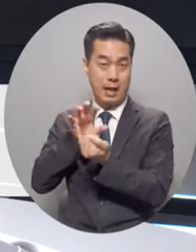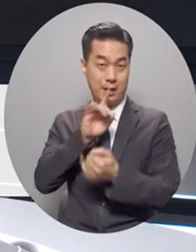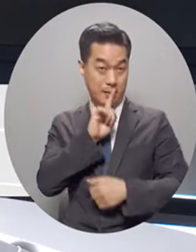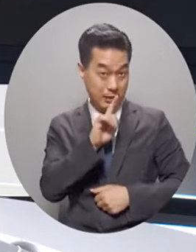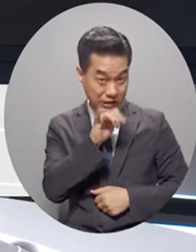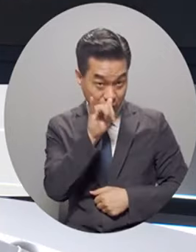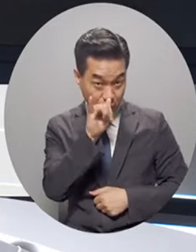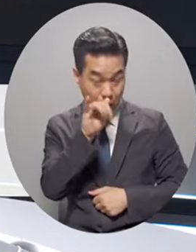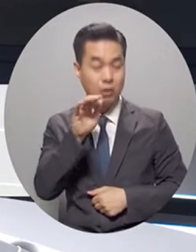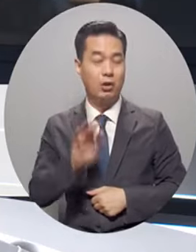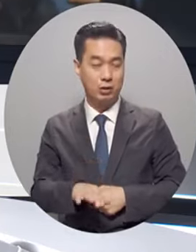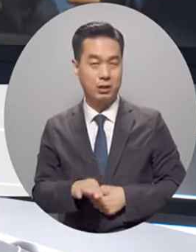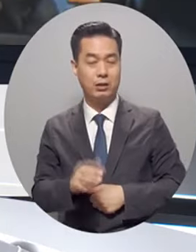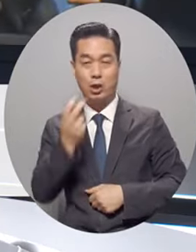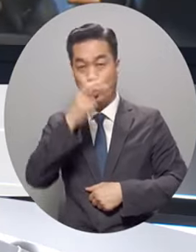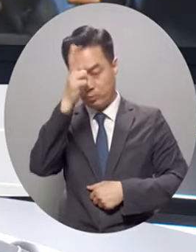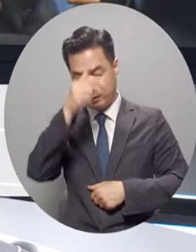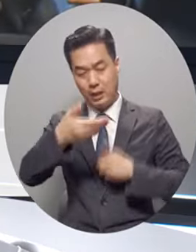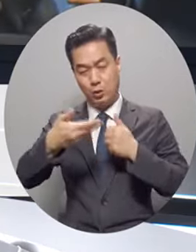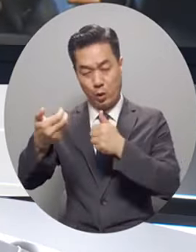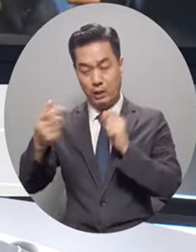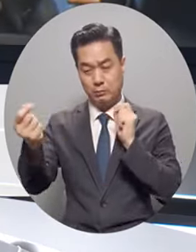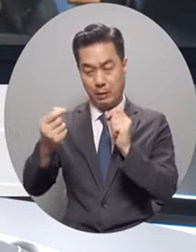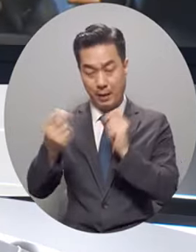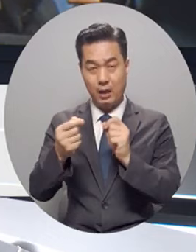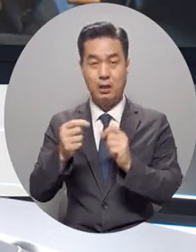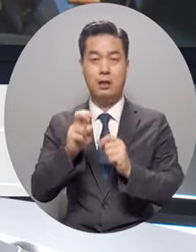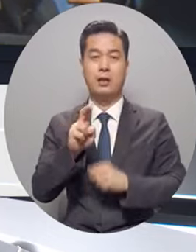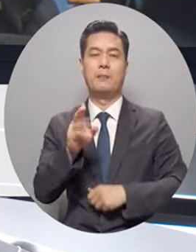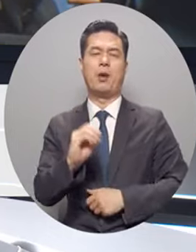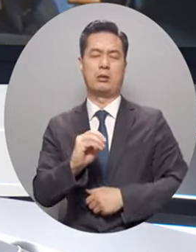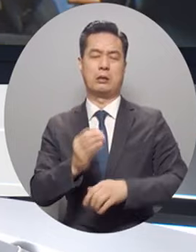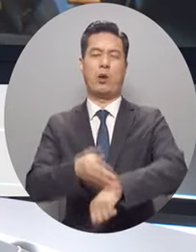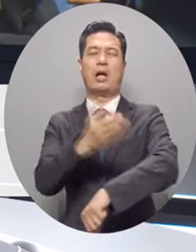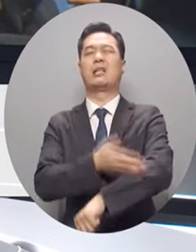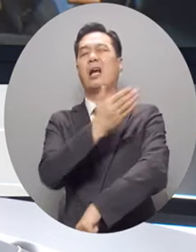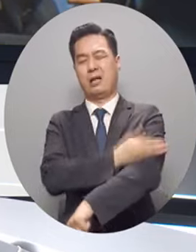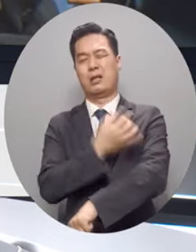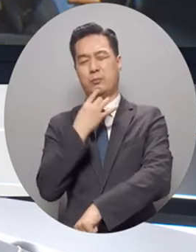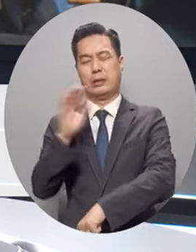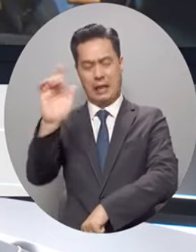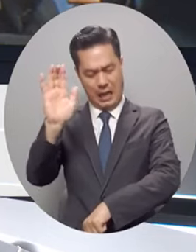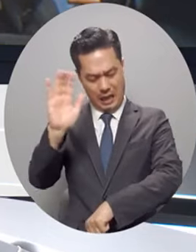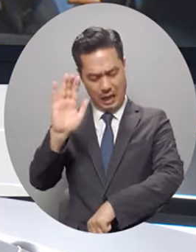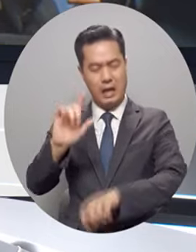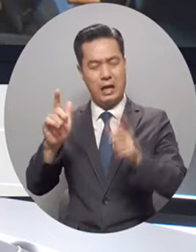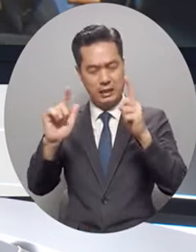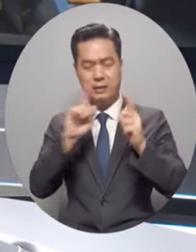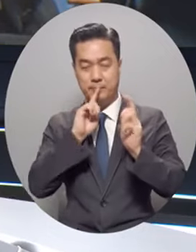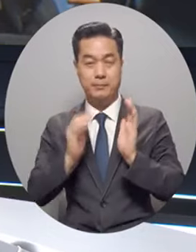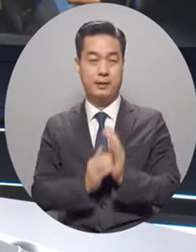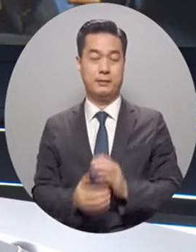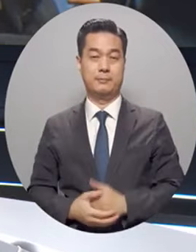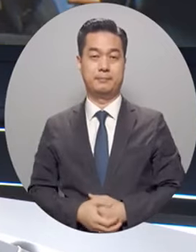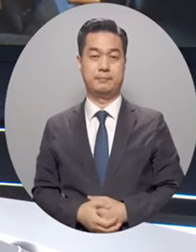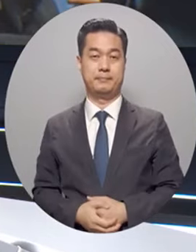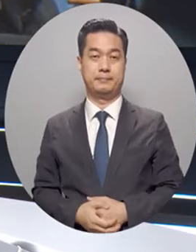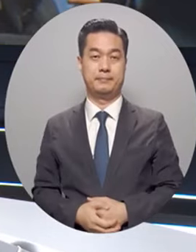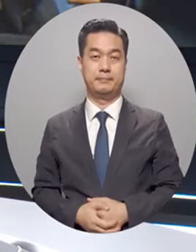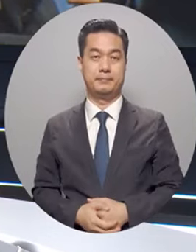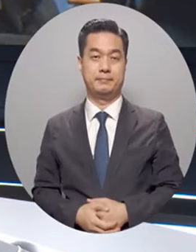검찰 소환 조사가 임박한 명 씨는 과장이었다며 김 여사 공천 개입 의혹을 부인하고 있습니다. 김정우 기자가